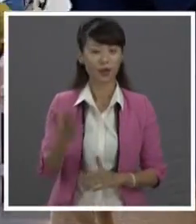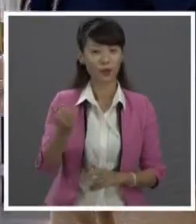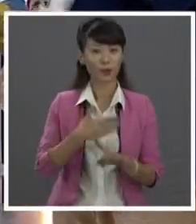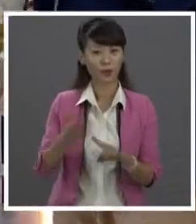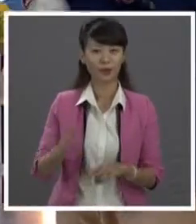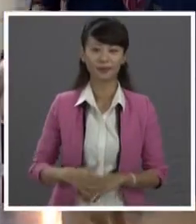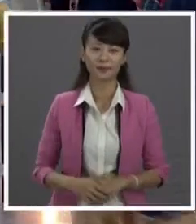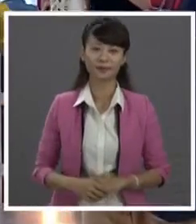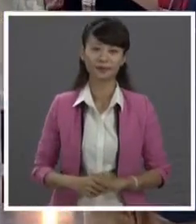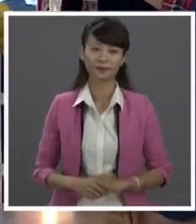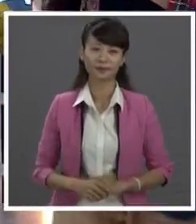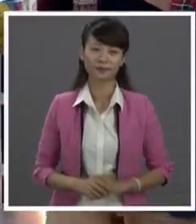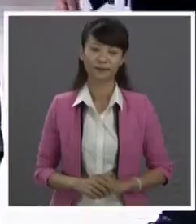白